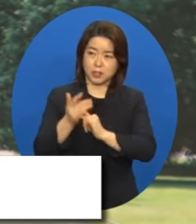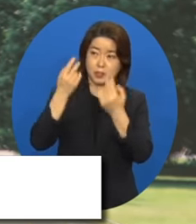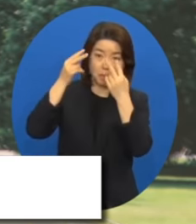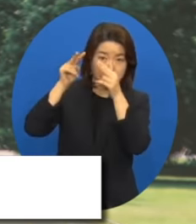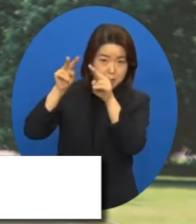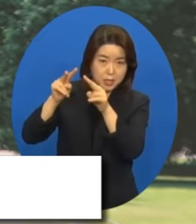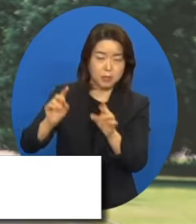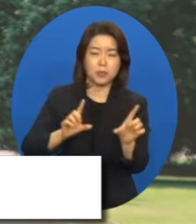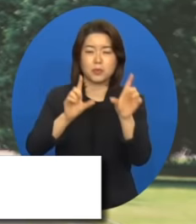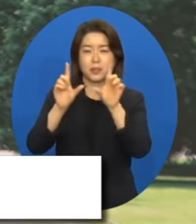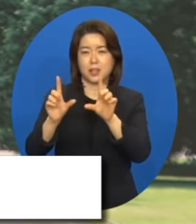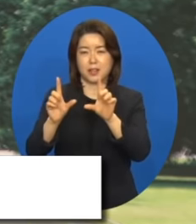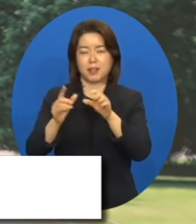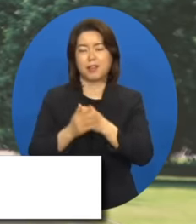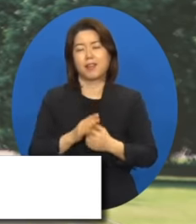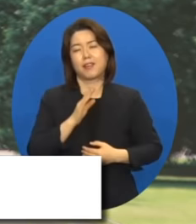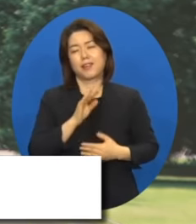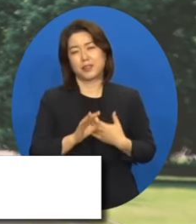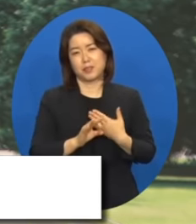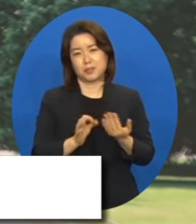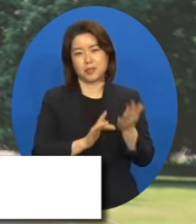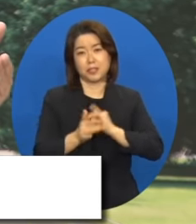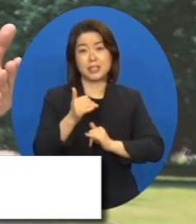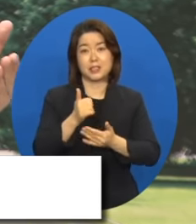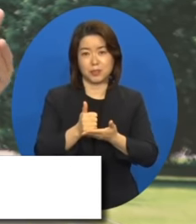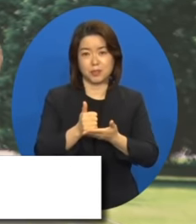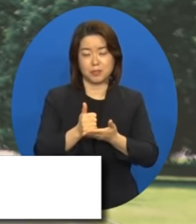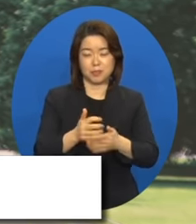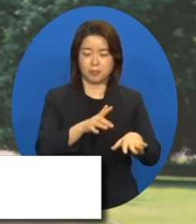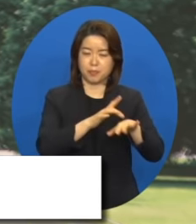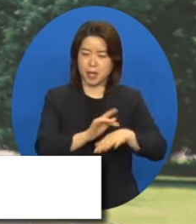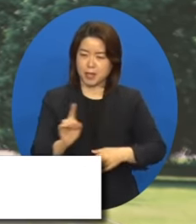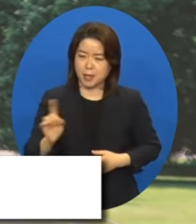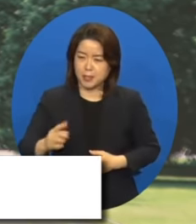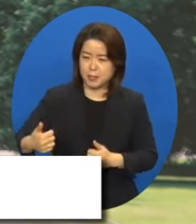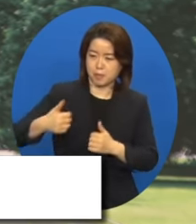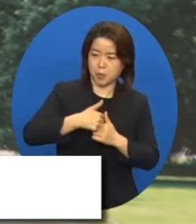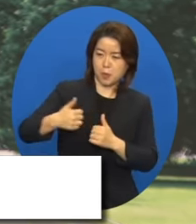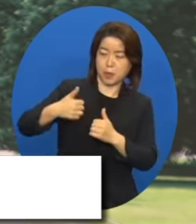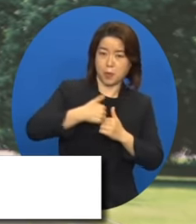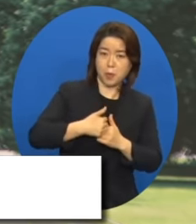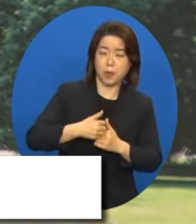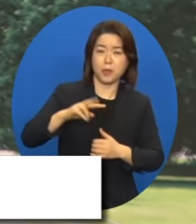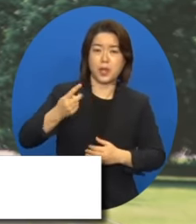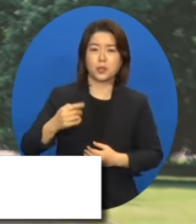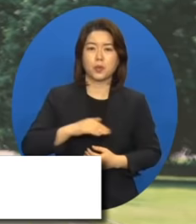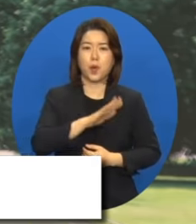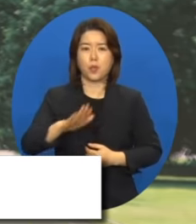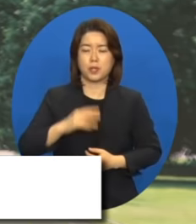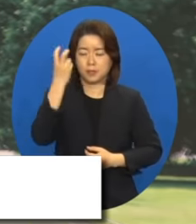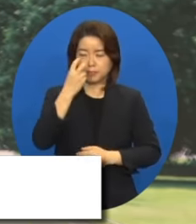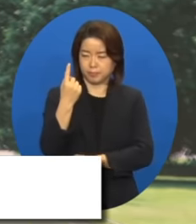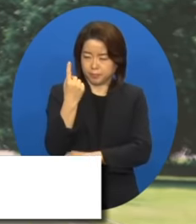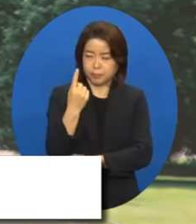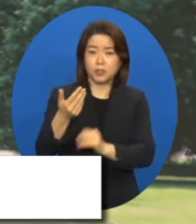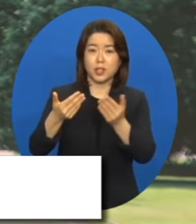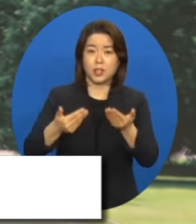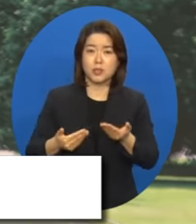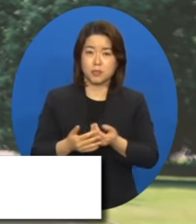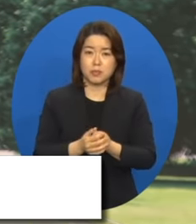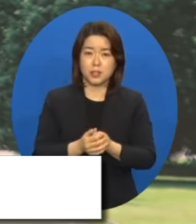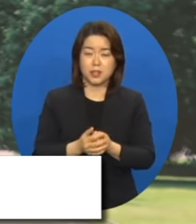사는. 그러면 예수님께서 마귀가 어떤 공격을 해와도 우리를 지키신다는 것.